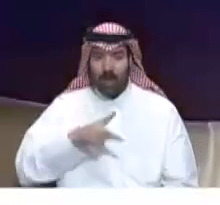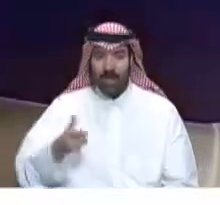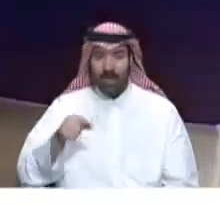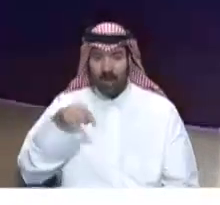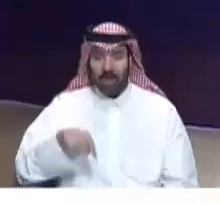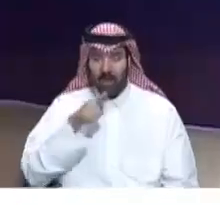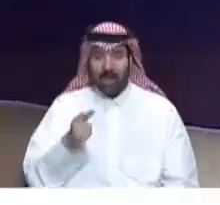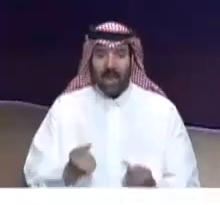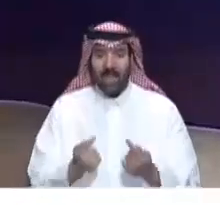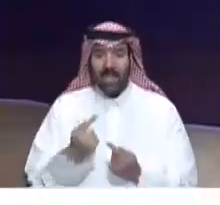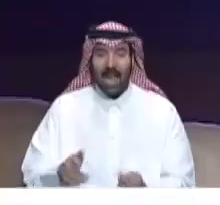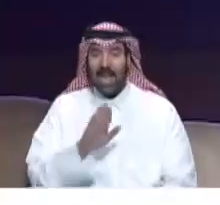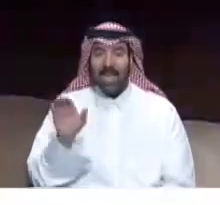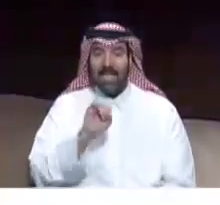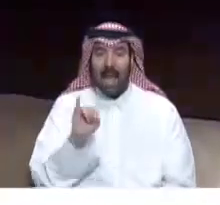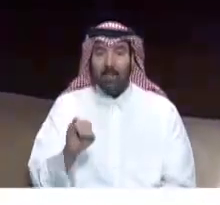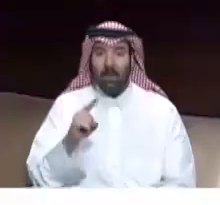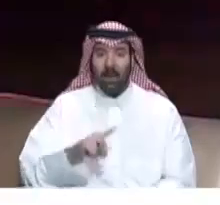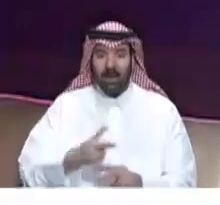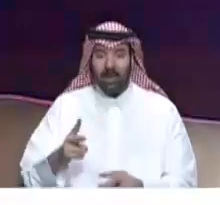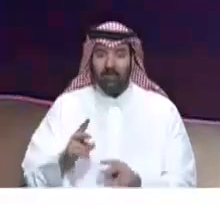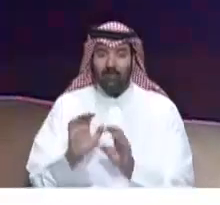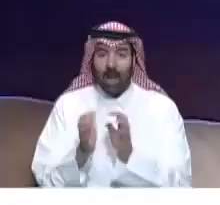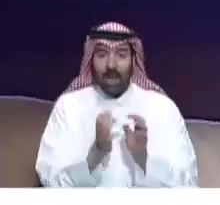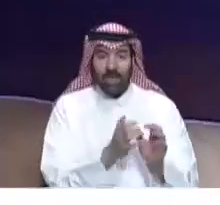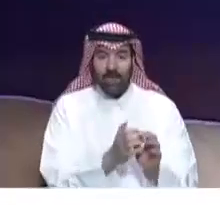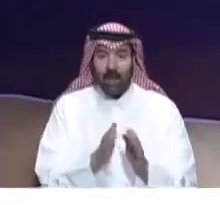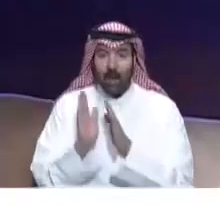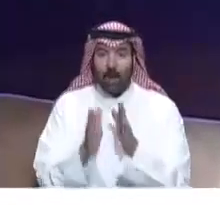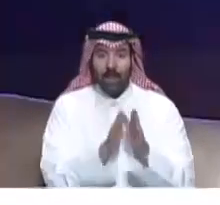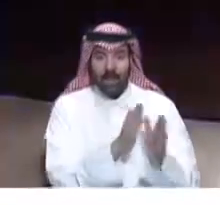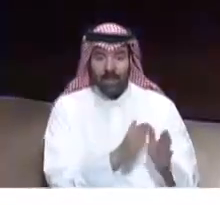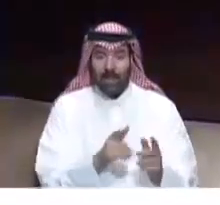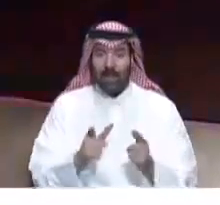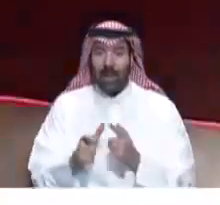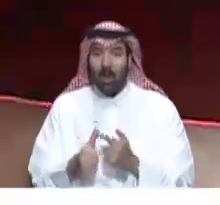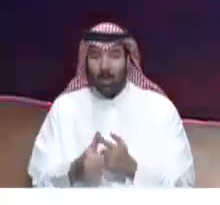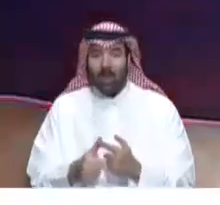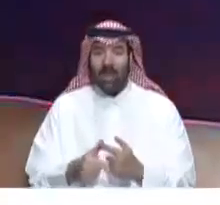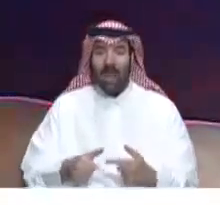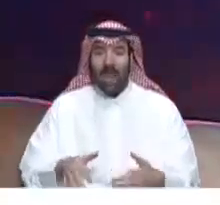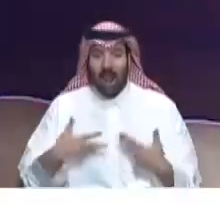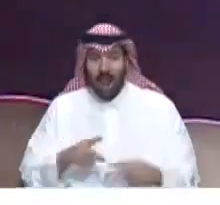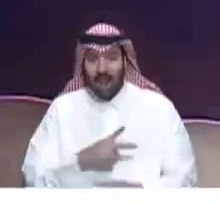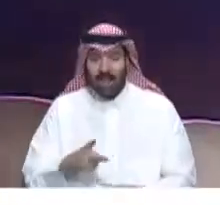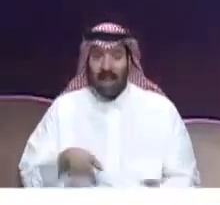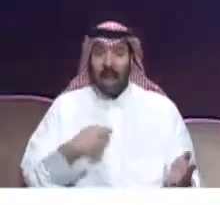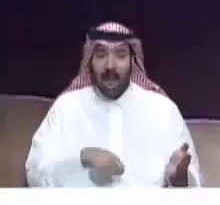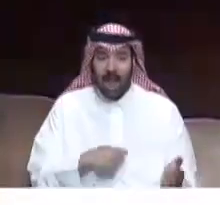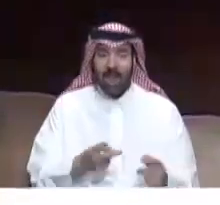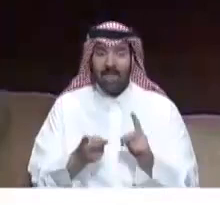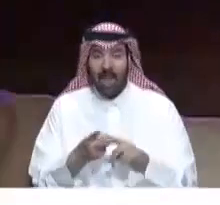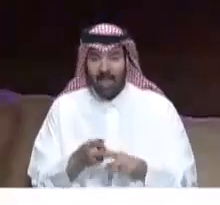زاوية. هنا في حديقة يعني السلام قسمت إلى أكثر من زون، هناك زون العروض الأدائية تشهد كما